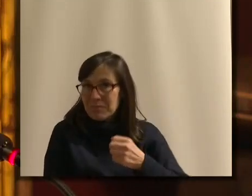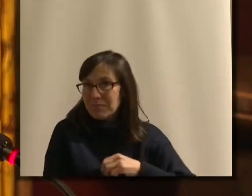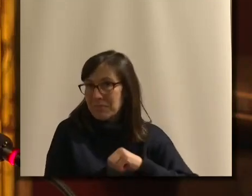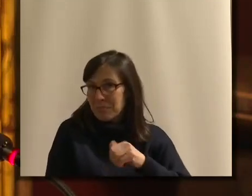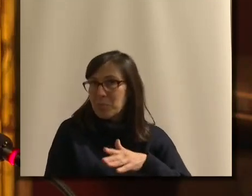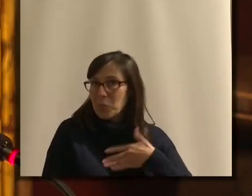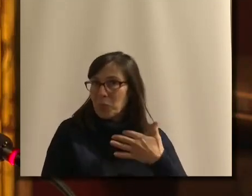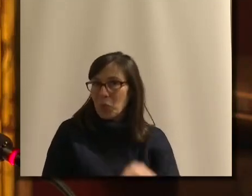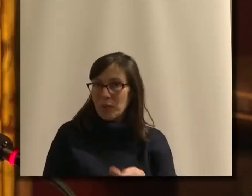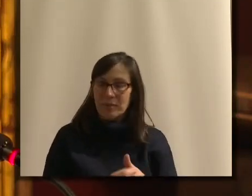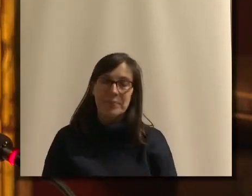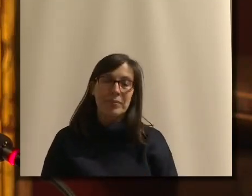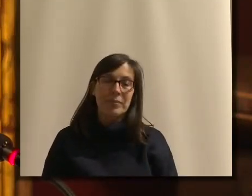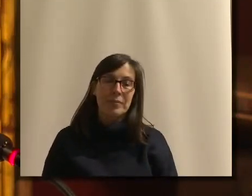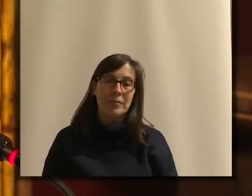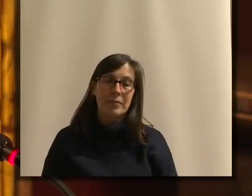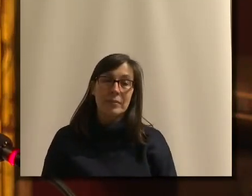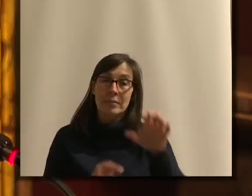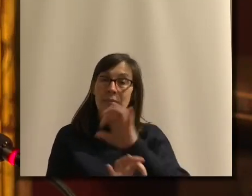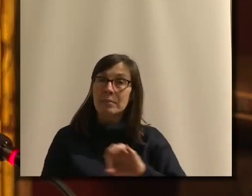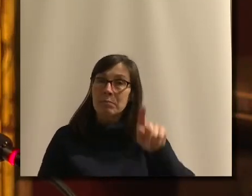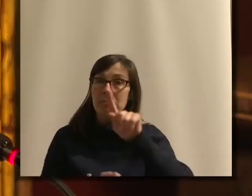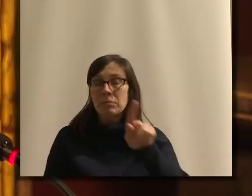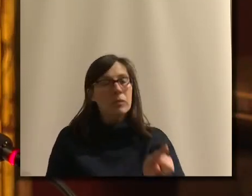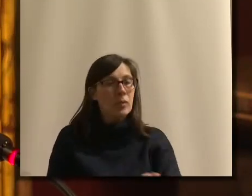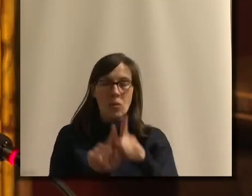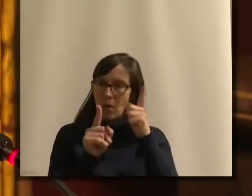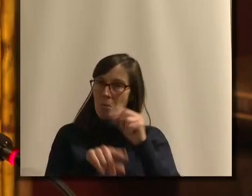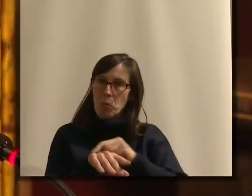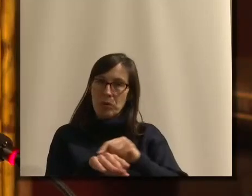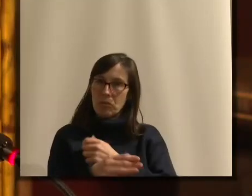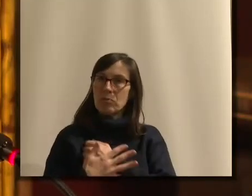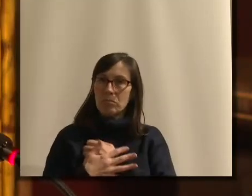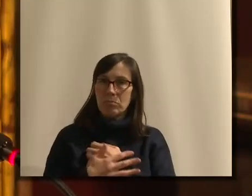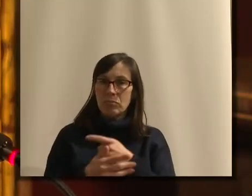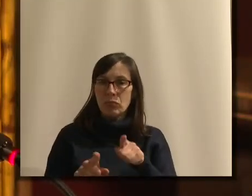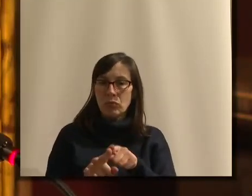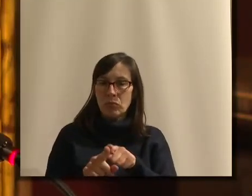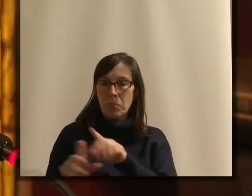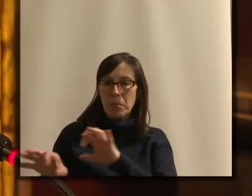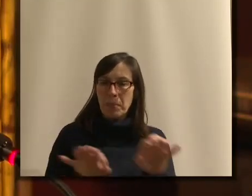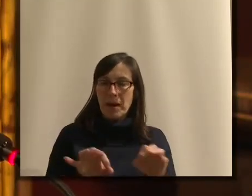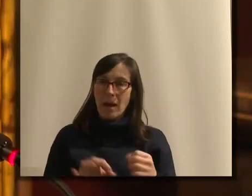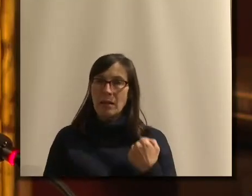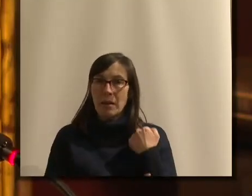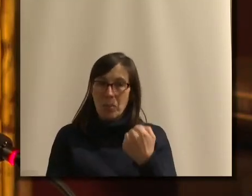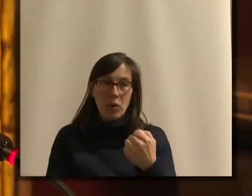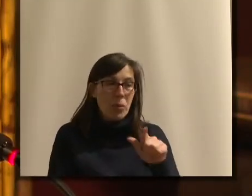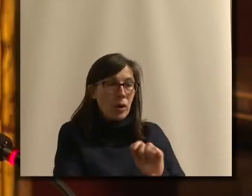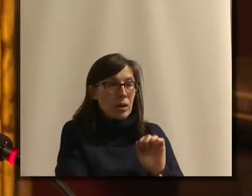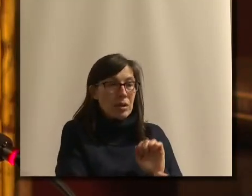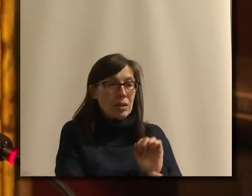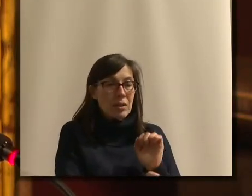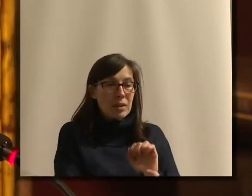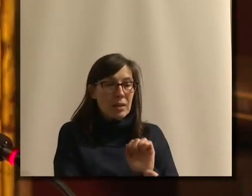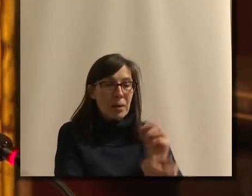subvencionament extern i en tot cas si no la voluntat política és de dotar-los però no estava en el pressupost perquè esperàvem a veure si podíem